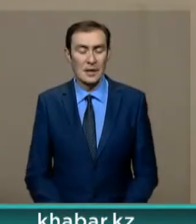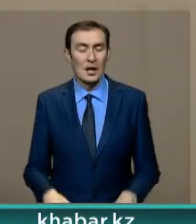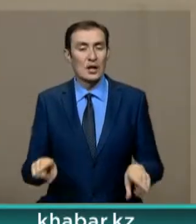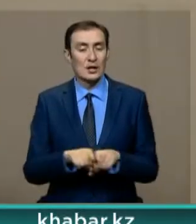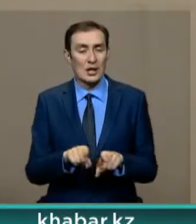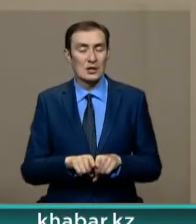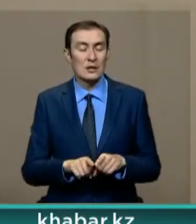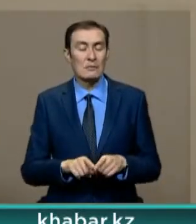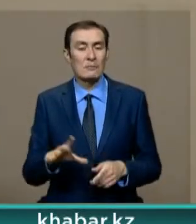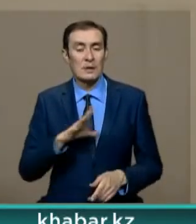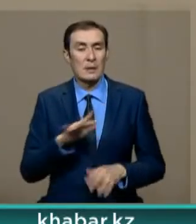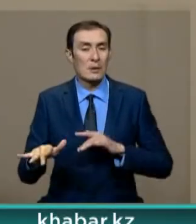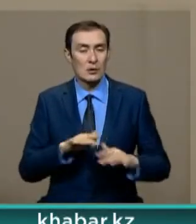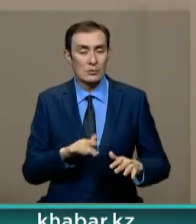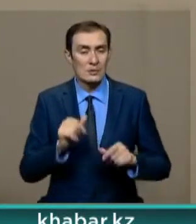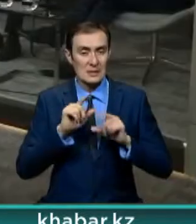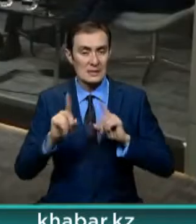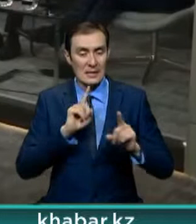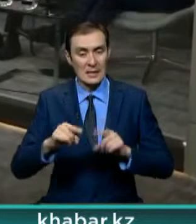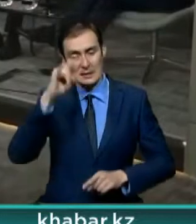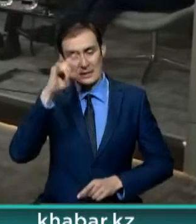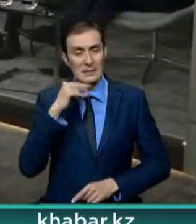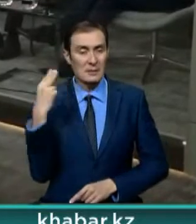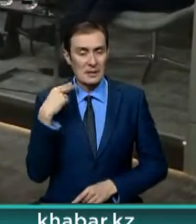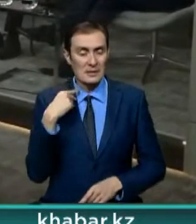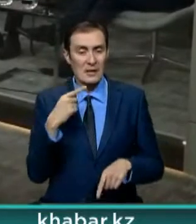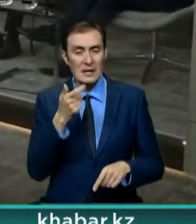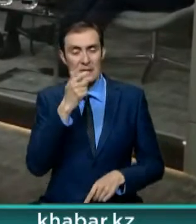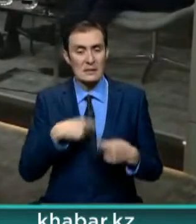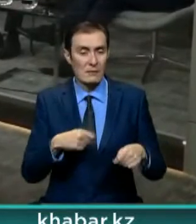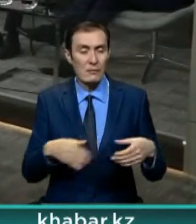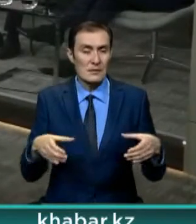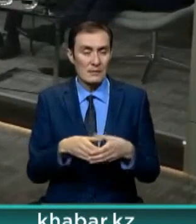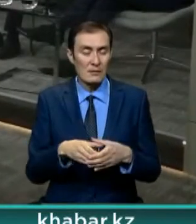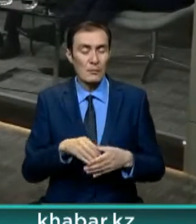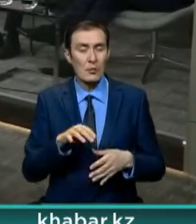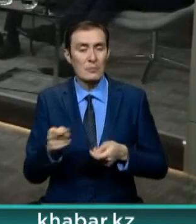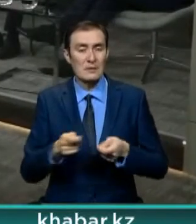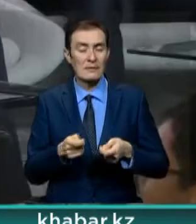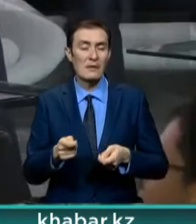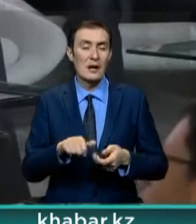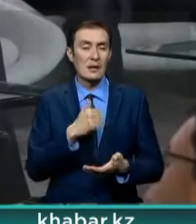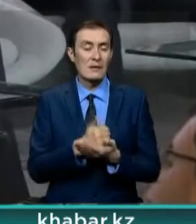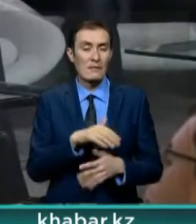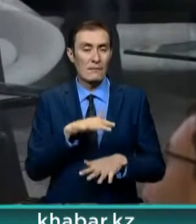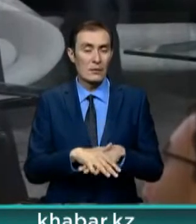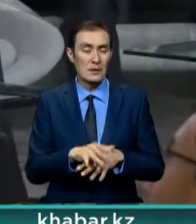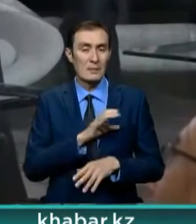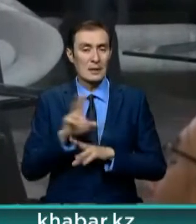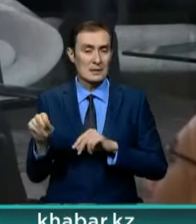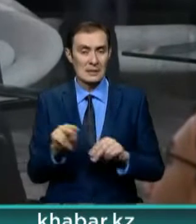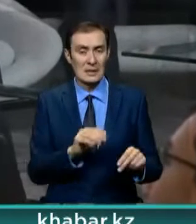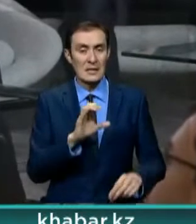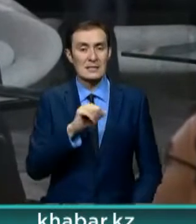Также накануне в Лондоне прошло заседание Казахстанско-британского делового совета под сопредседательством главы фонда благосостояния